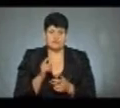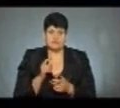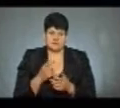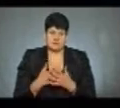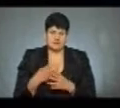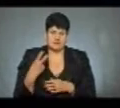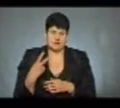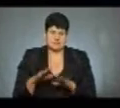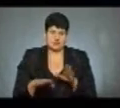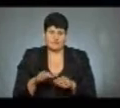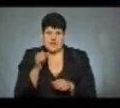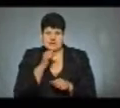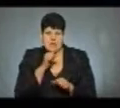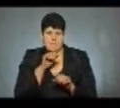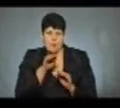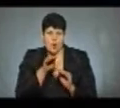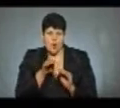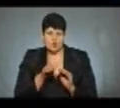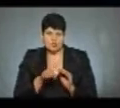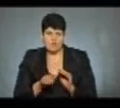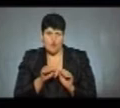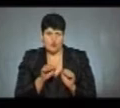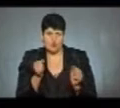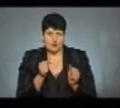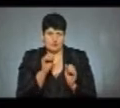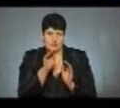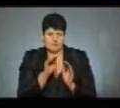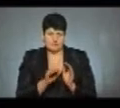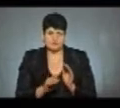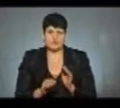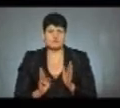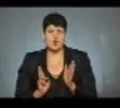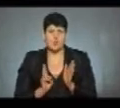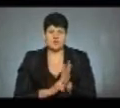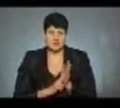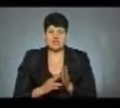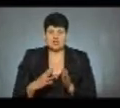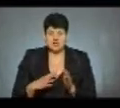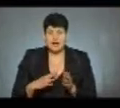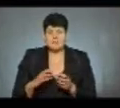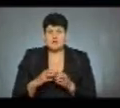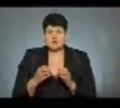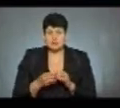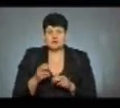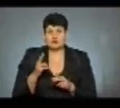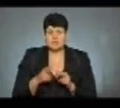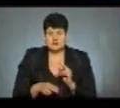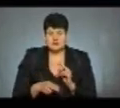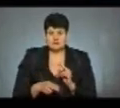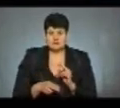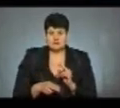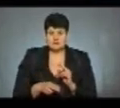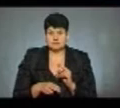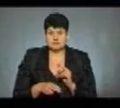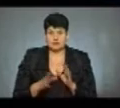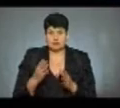битої курки, вона заморожена в холодильних камерах, скажімо, камери опечатані, і чекаємо результату остаточного,